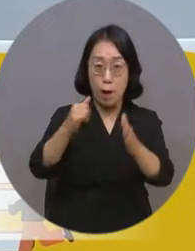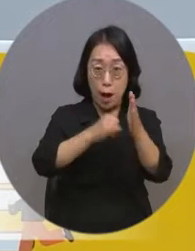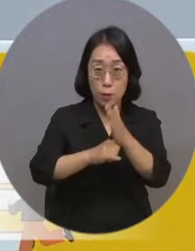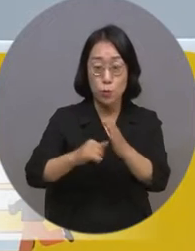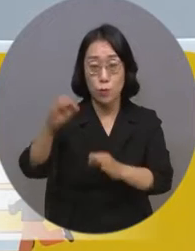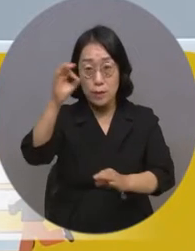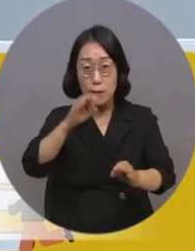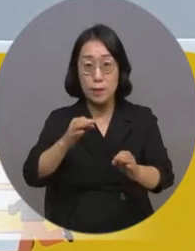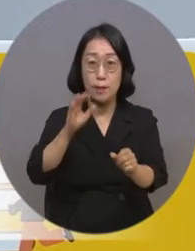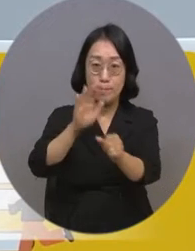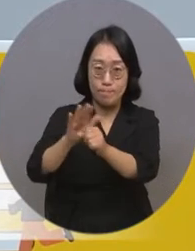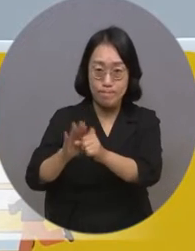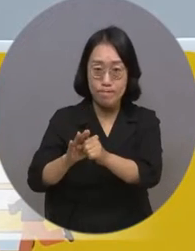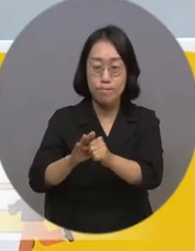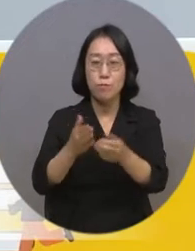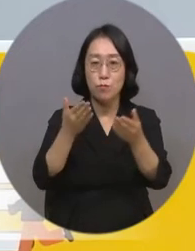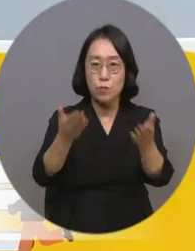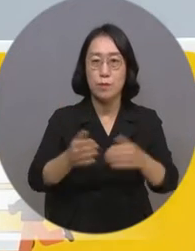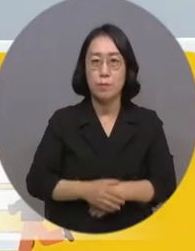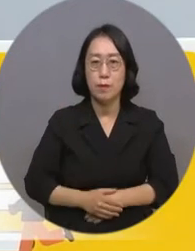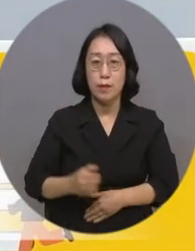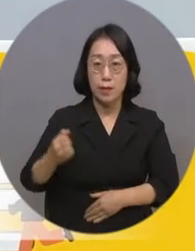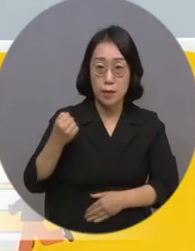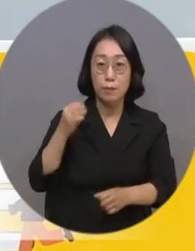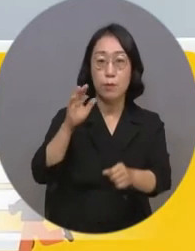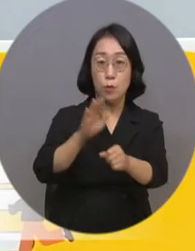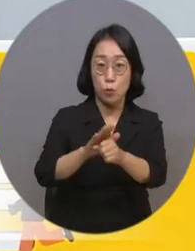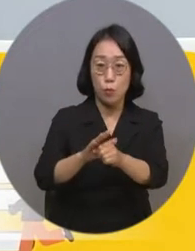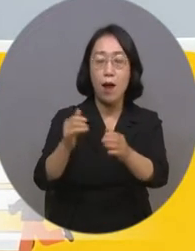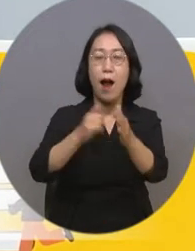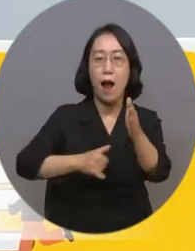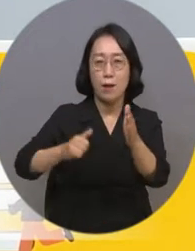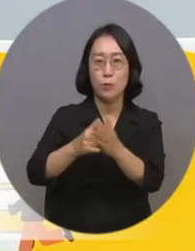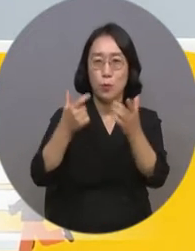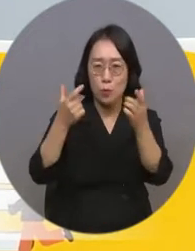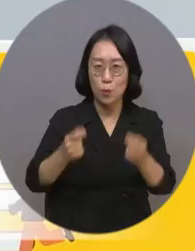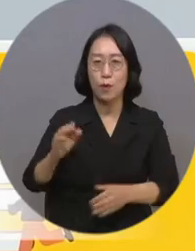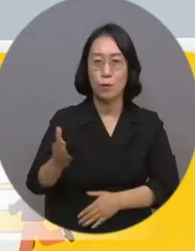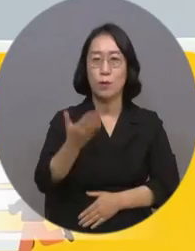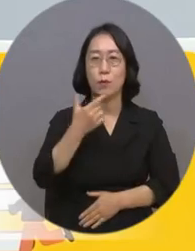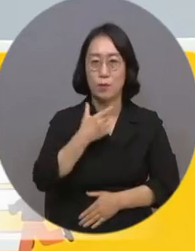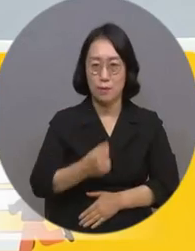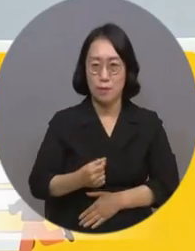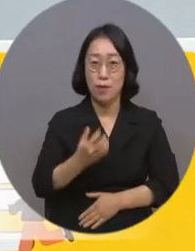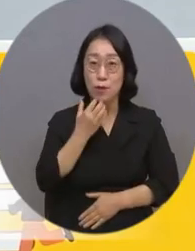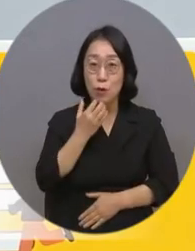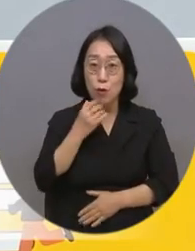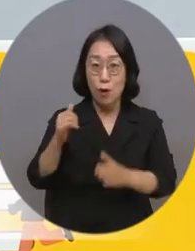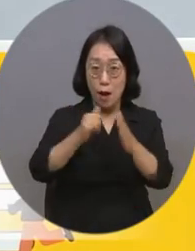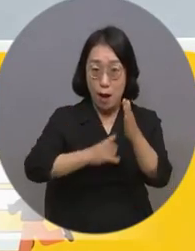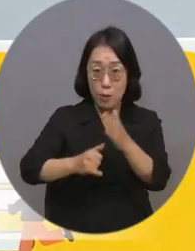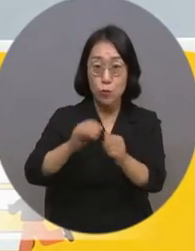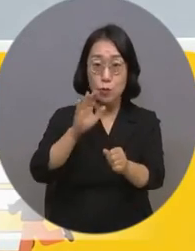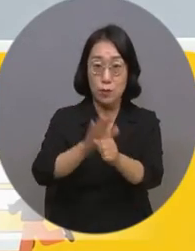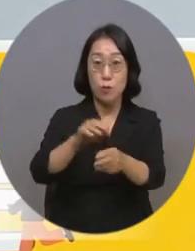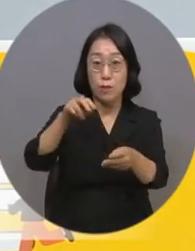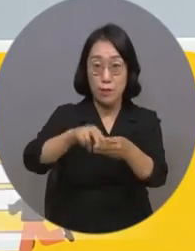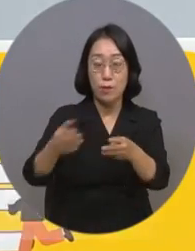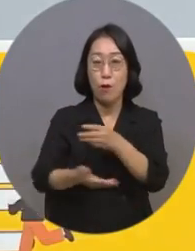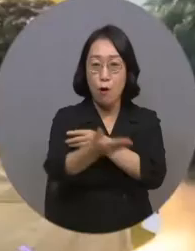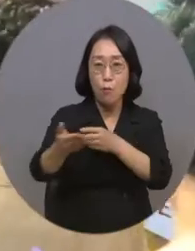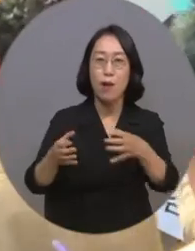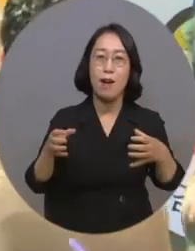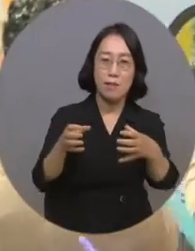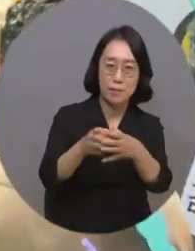더 열심히 지원하겠습니다. 힘이 되는 또 하나의 가족이 되겠습니다. 서울 장애인 가족 지원센터가 여러분과